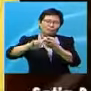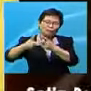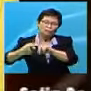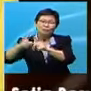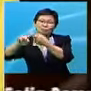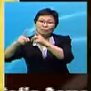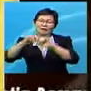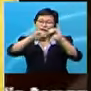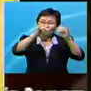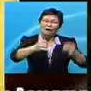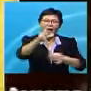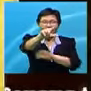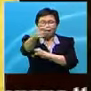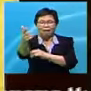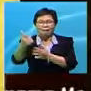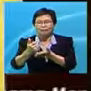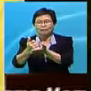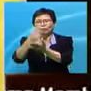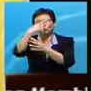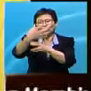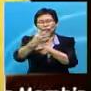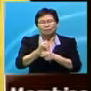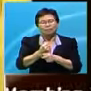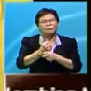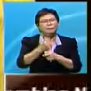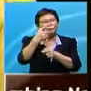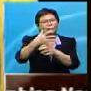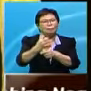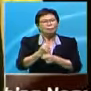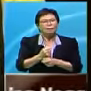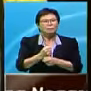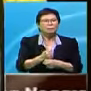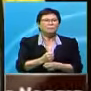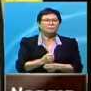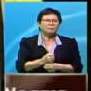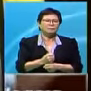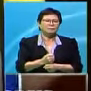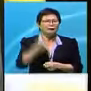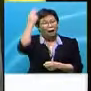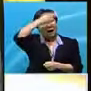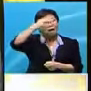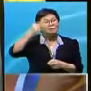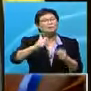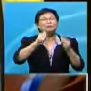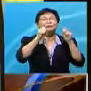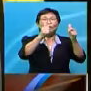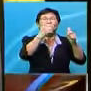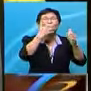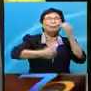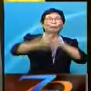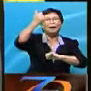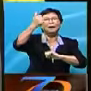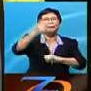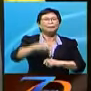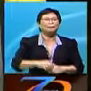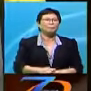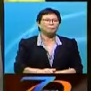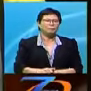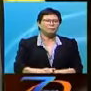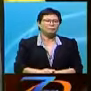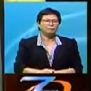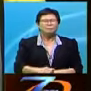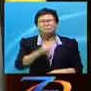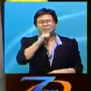sahabat-sahabat jemaah-jemaah lain untuk mendapatkan pekerjaan haji yang sempurna dengan yang terbaik yang boleh,